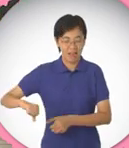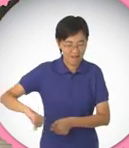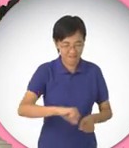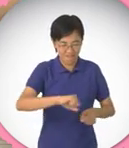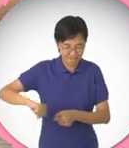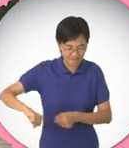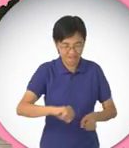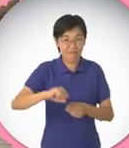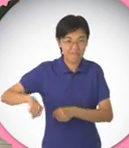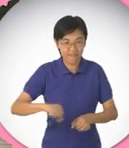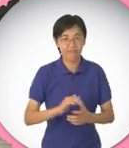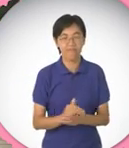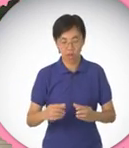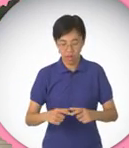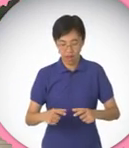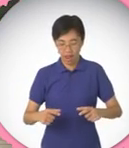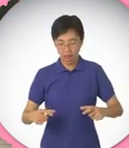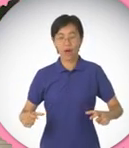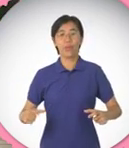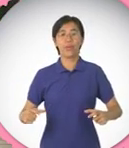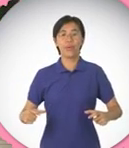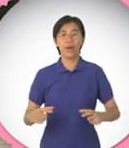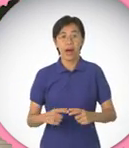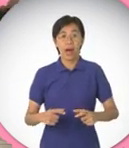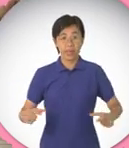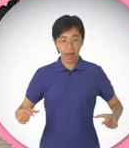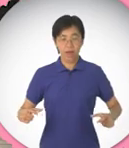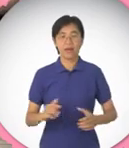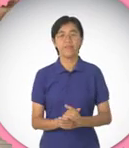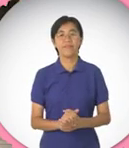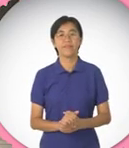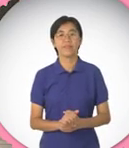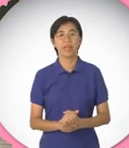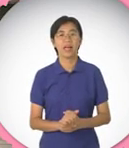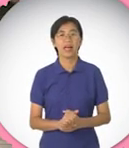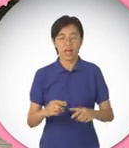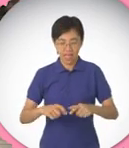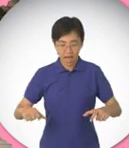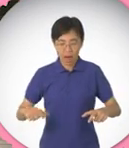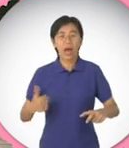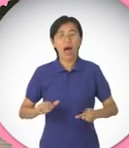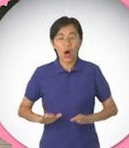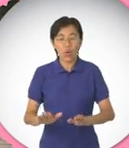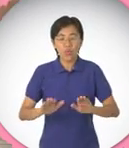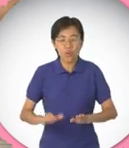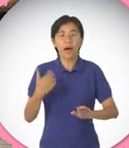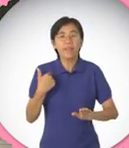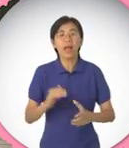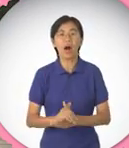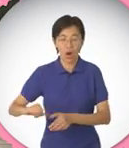นี่กะความยาวของกาลีสักประมาณไม้พายนี้ใช่ไหมครับ ค่ะอาจจะสั้นกว่านิดหน่อยเดี๋ยวเราคลึงออกอยู่ดีค่ะแต่ว่าคือเขารีดให้เข